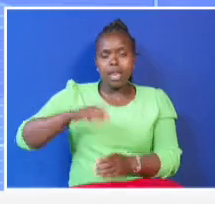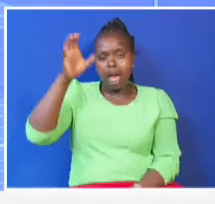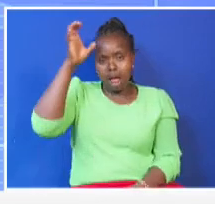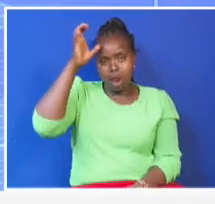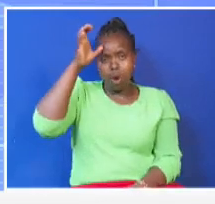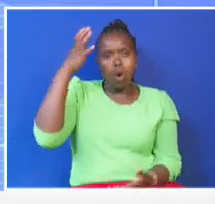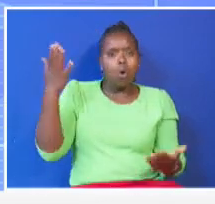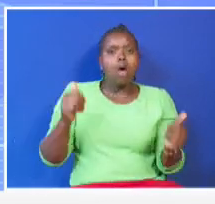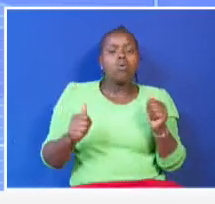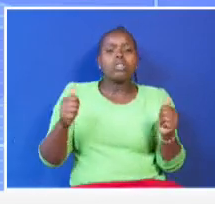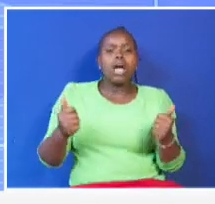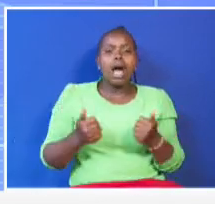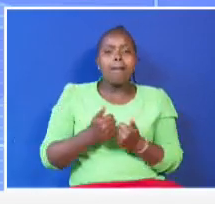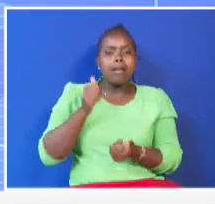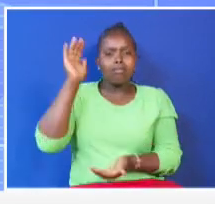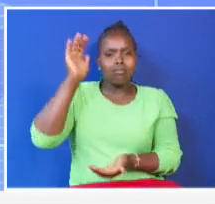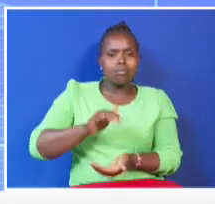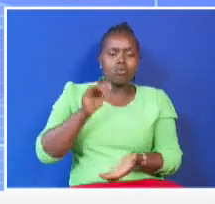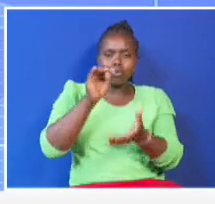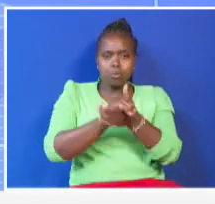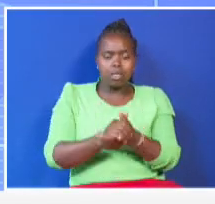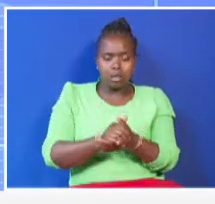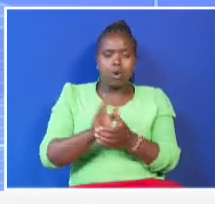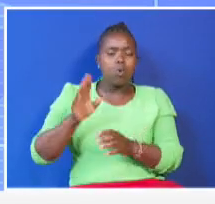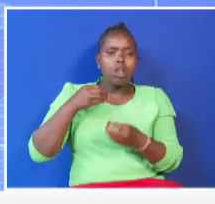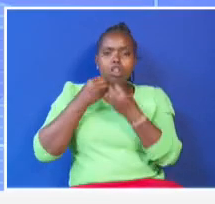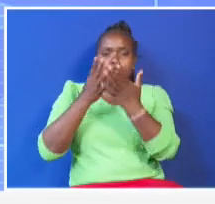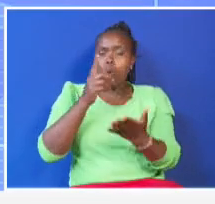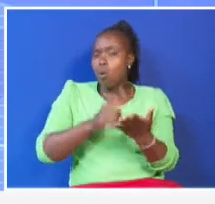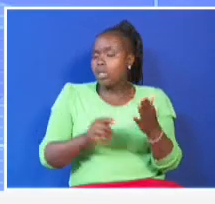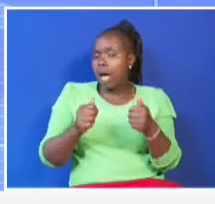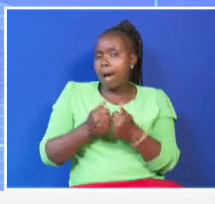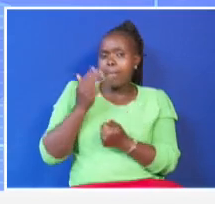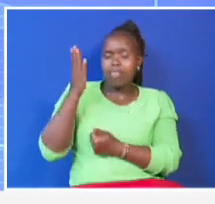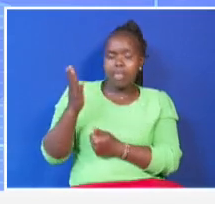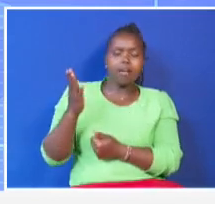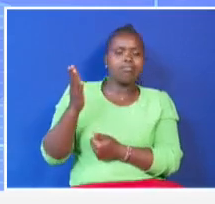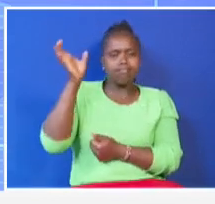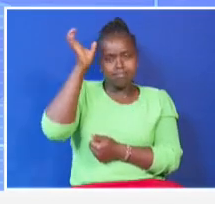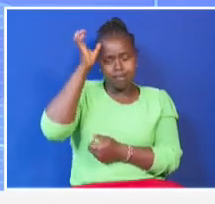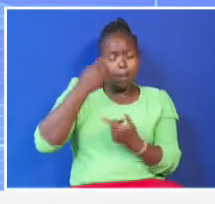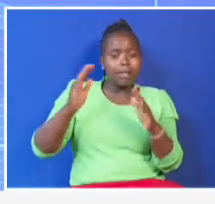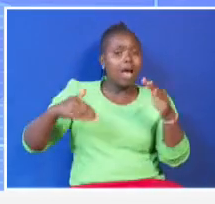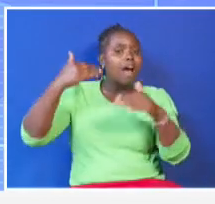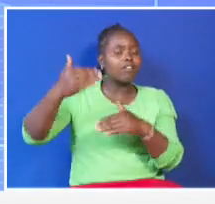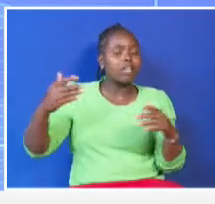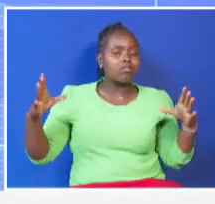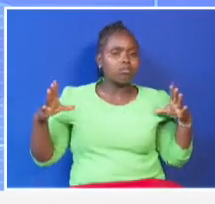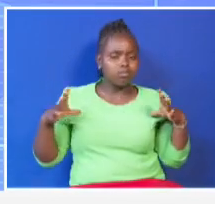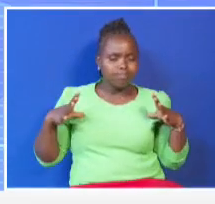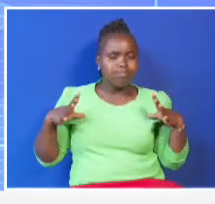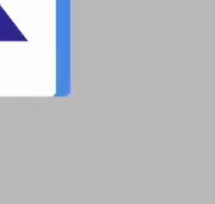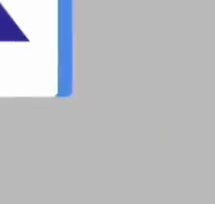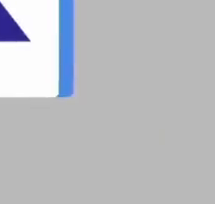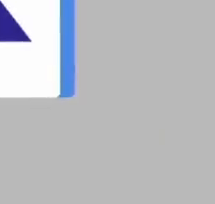ambapo kumefanyika mchujo wa chama cha Jubilee cha kufahamisha mambo yalikuwa namna gani upande ule, lakini ni baada ya mapumziko haya mafupi